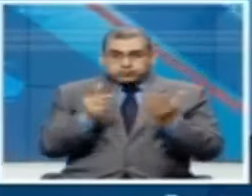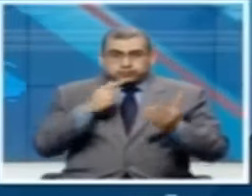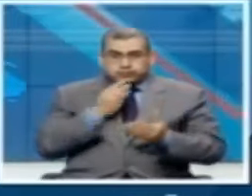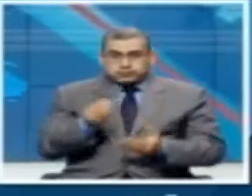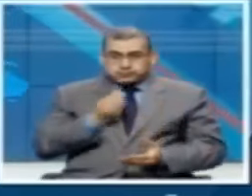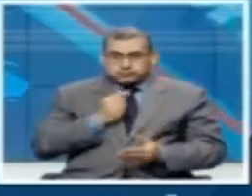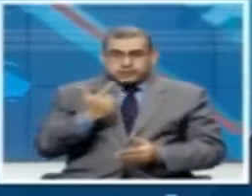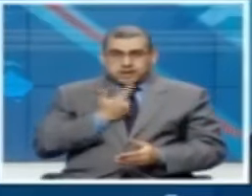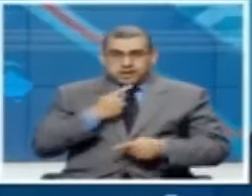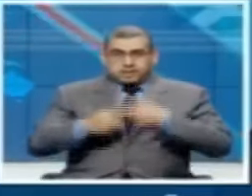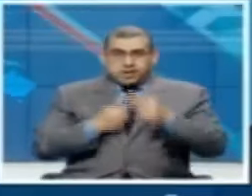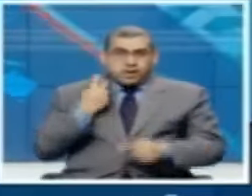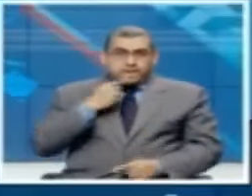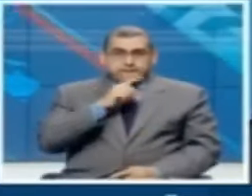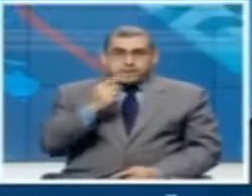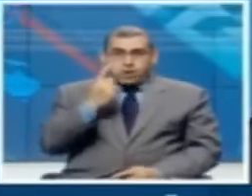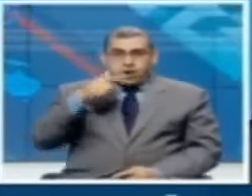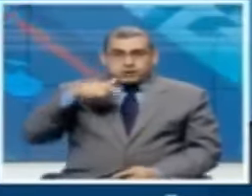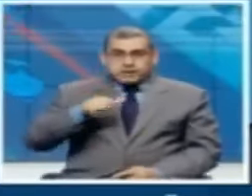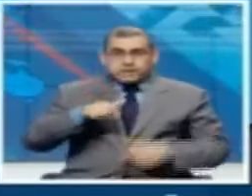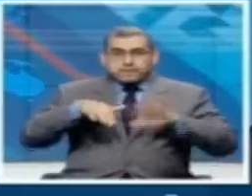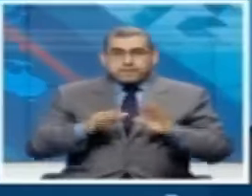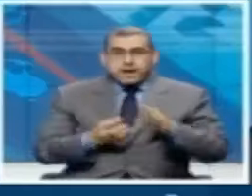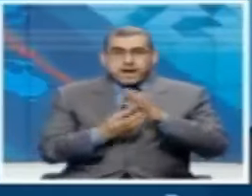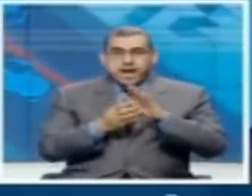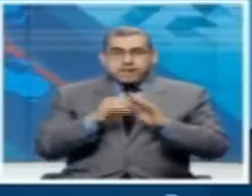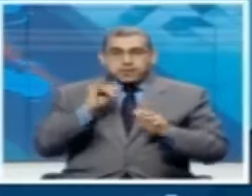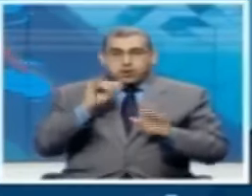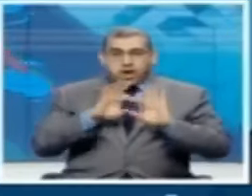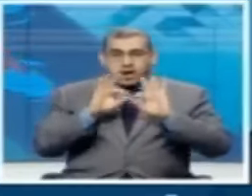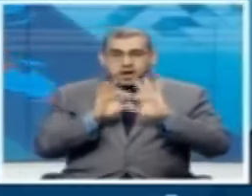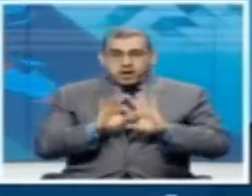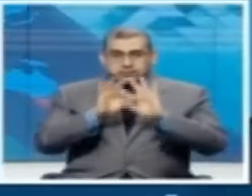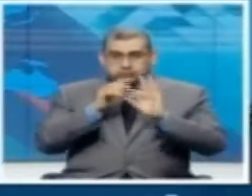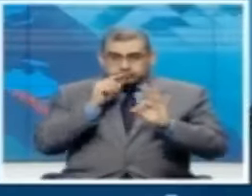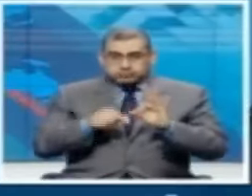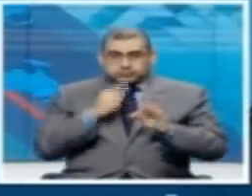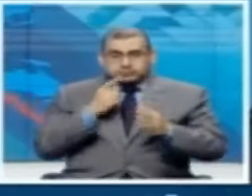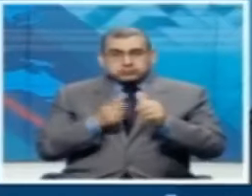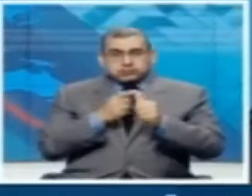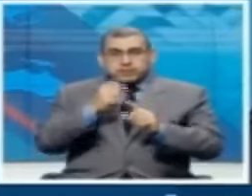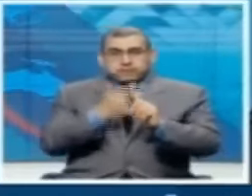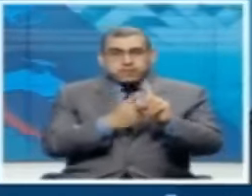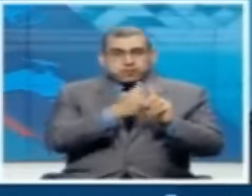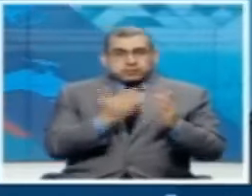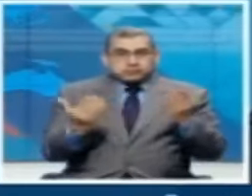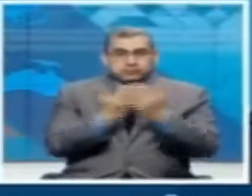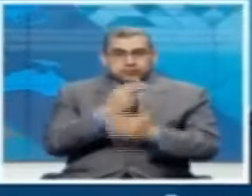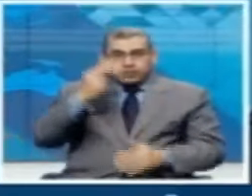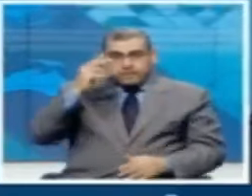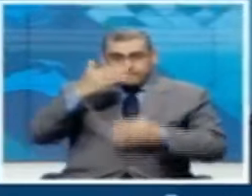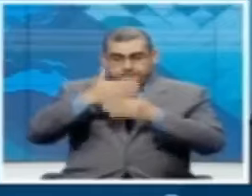تسلمه رئاسه الدوره ال 1661 لمجلس الجامعه العربيه على مستوى المندوبين خلفا